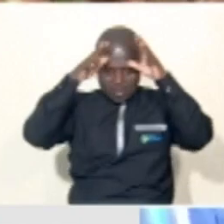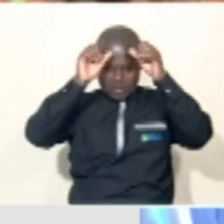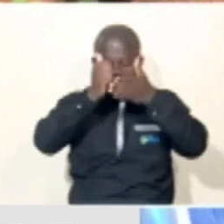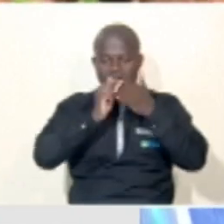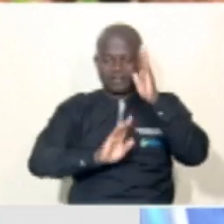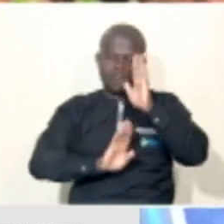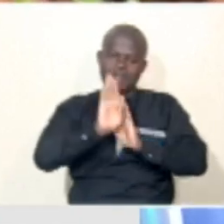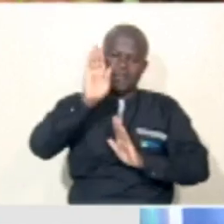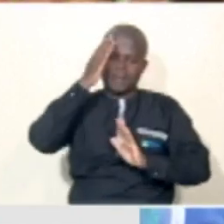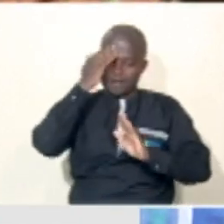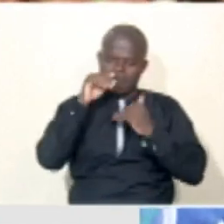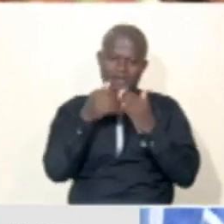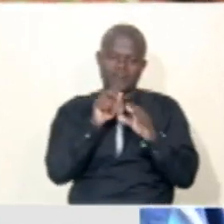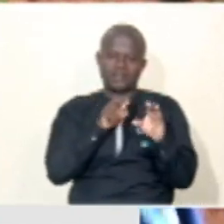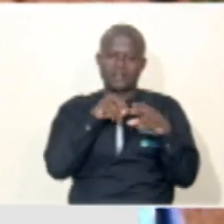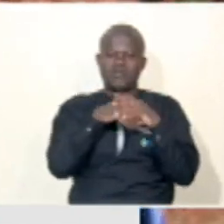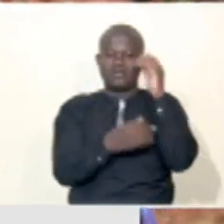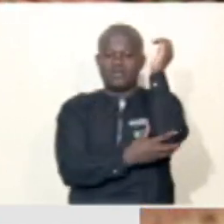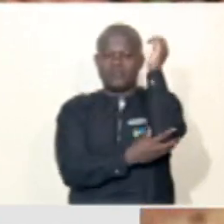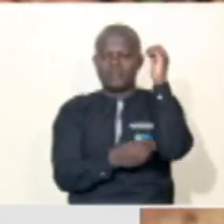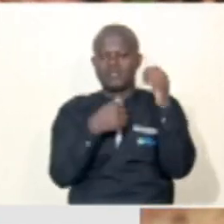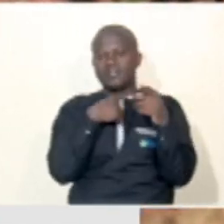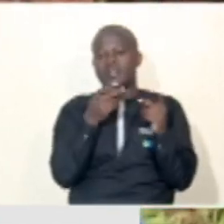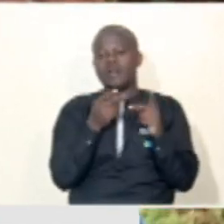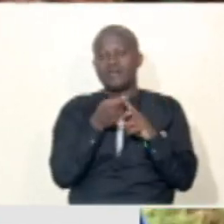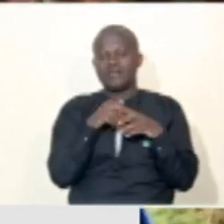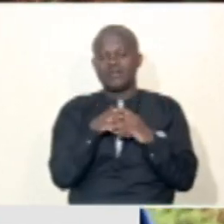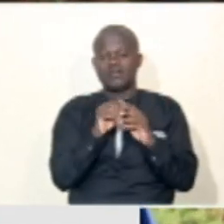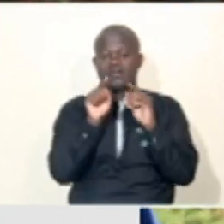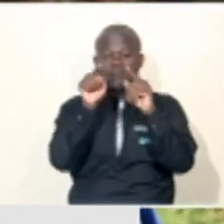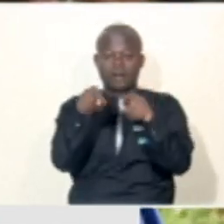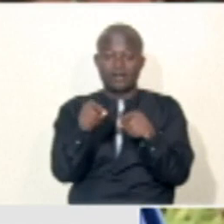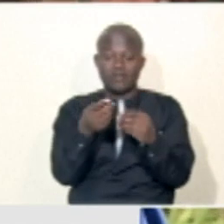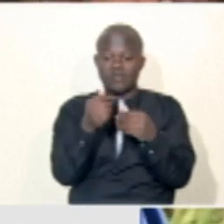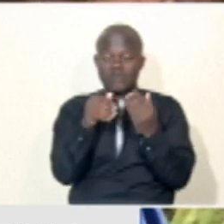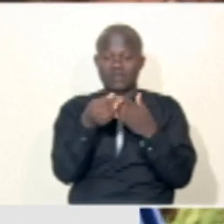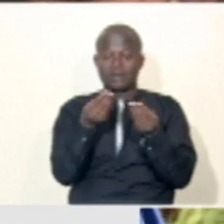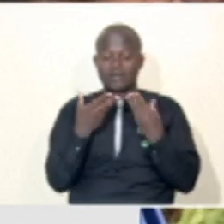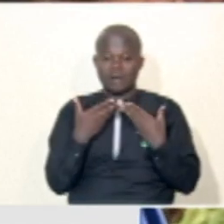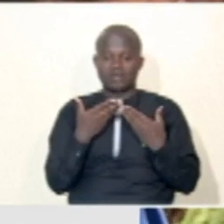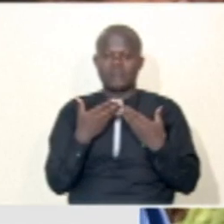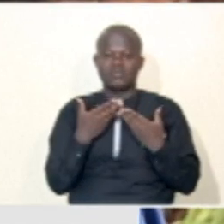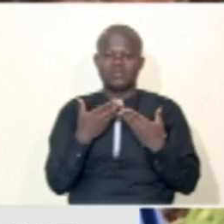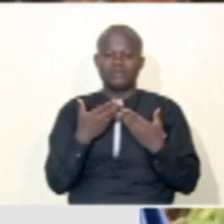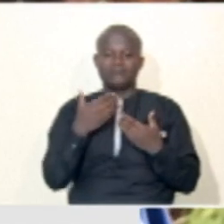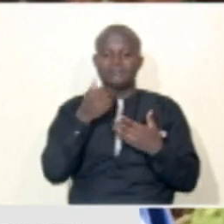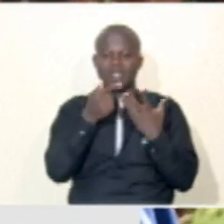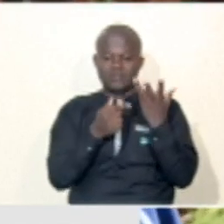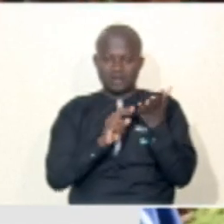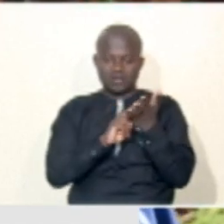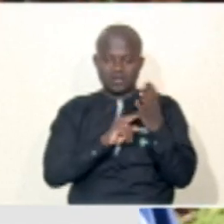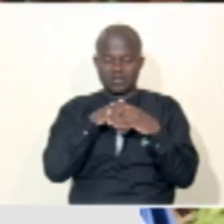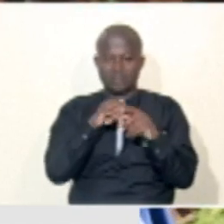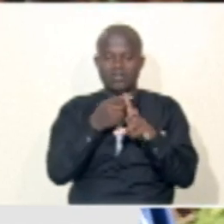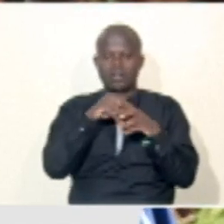imbere kugira ngo nivane mu bukene ngira aho mva ngire naho ngera. VIP amafaranga impemba ngira icyo nyakoresha, mvana amayo